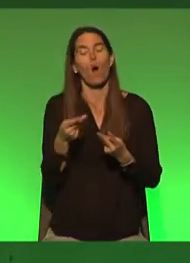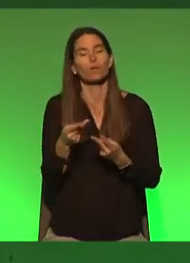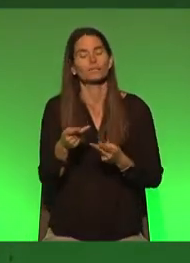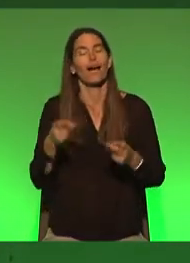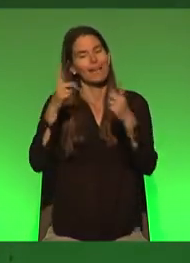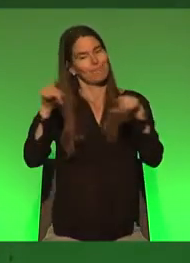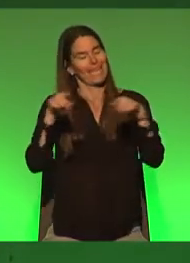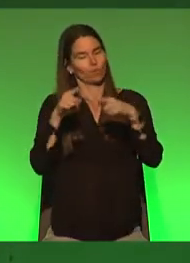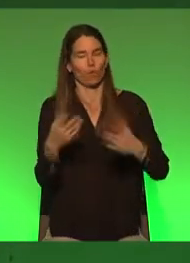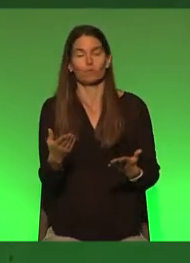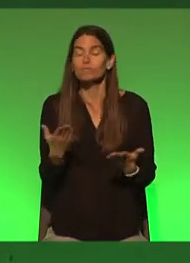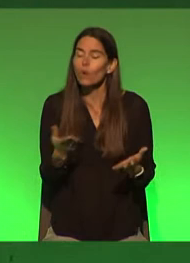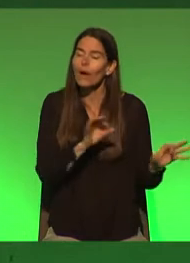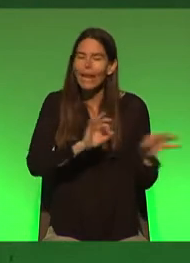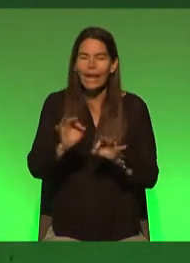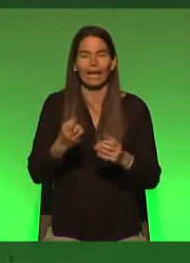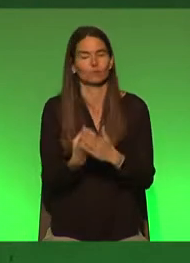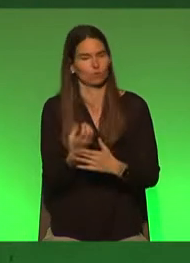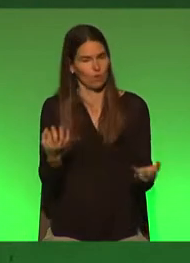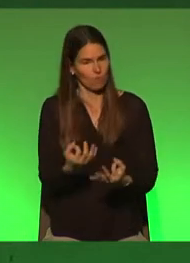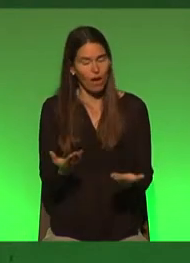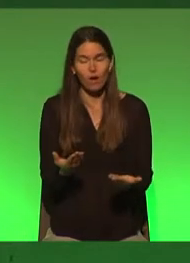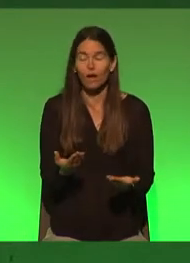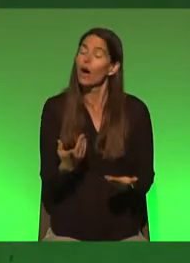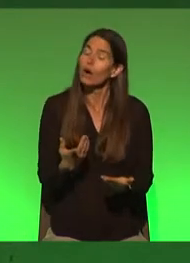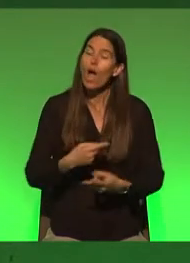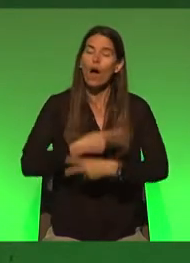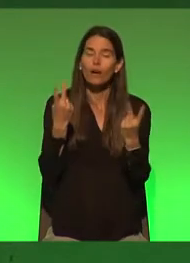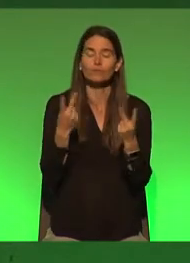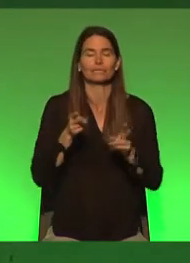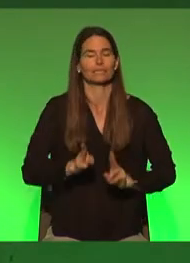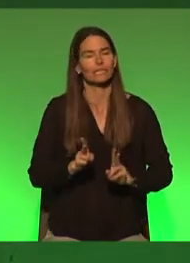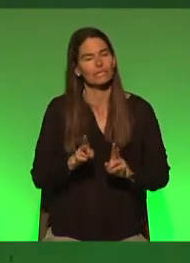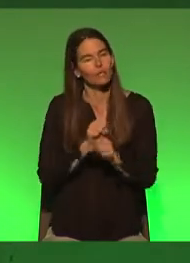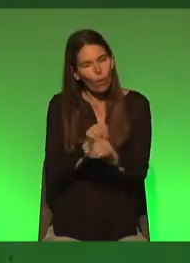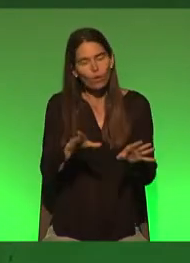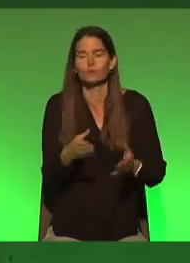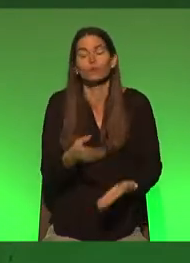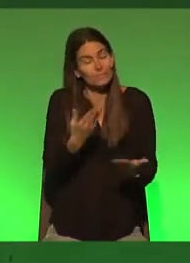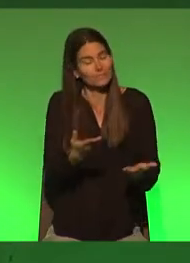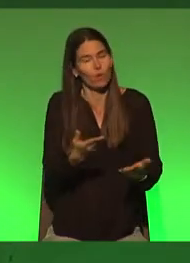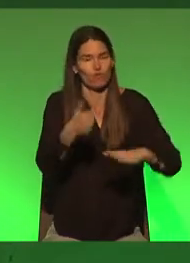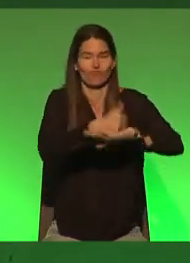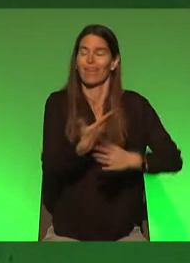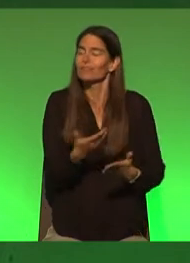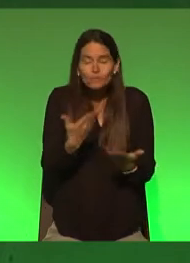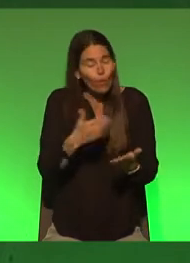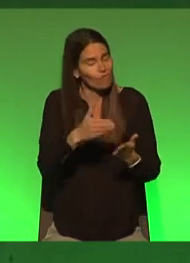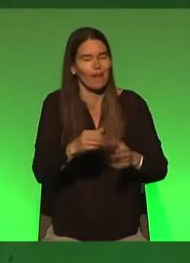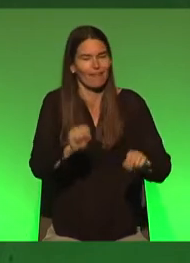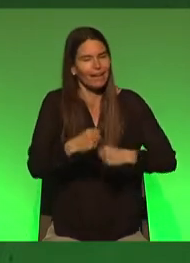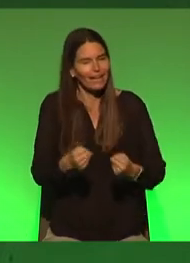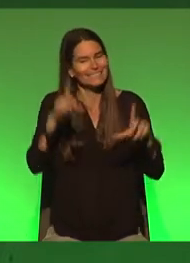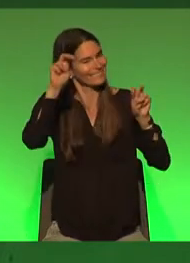deutsche Leitkultur, liebe Intendanten auch des öffentlich-rechtlichen Rundfunks, das kann so nicht weitergehen. Was kommt denn